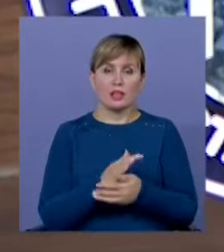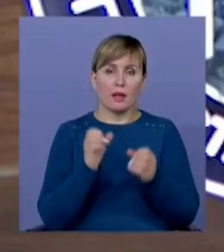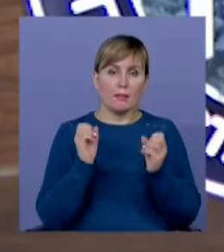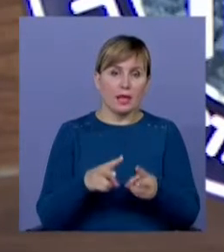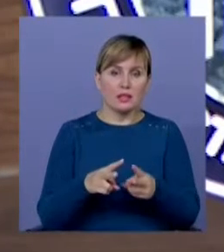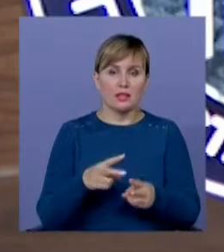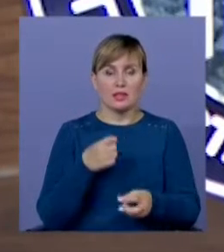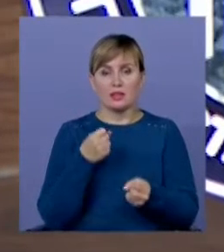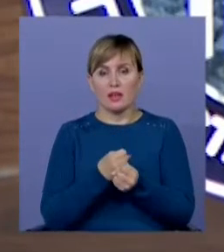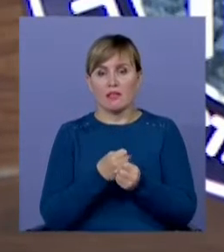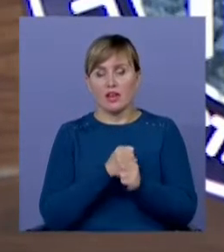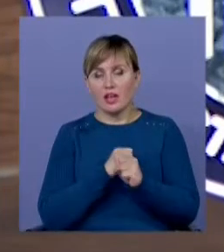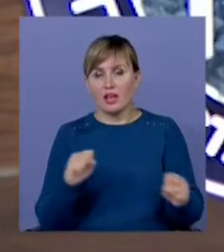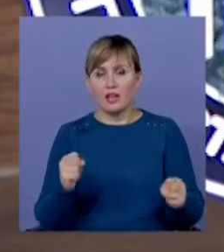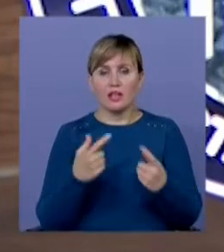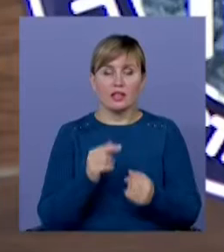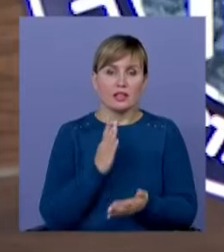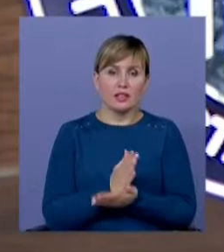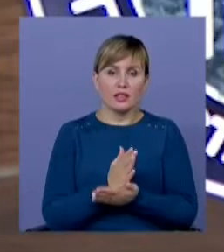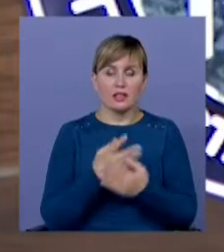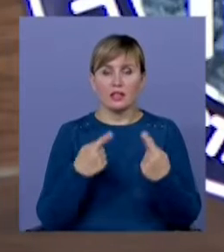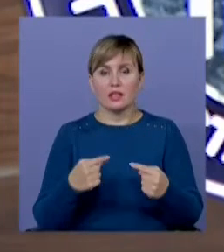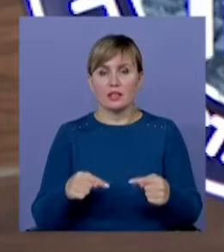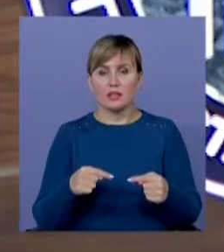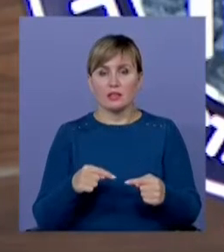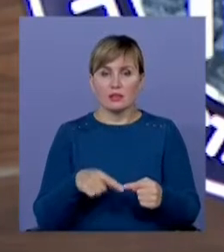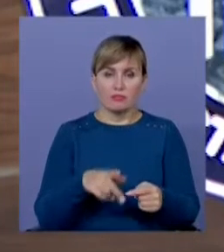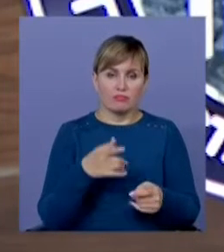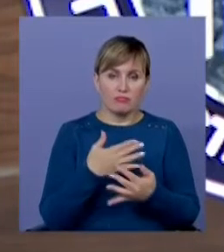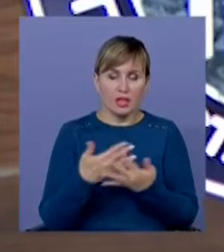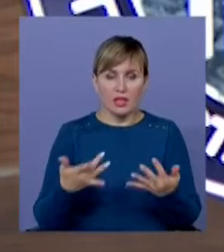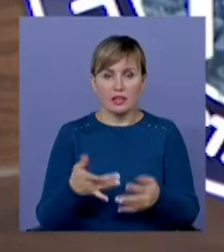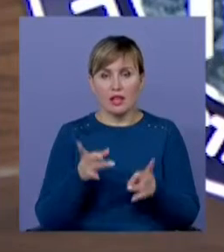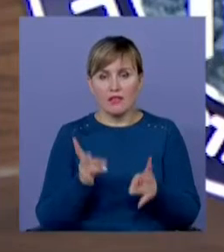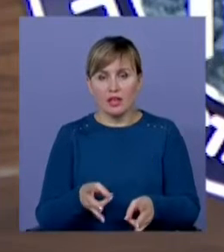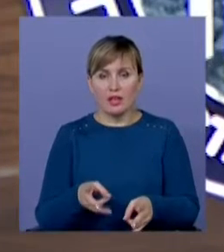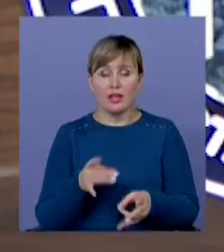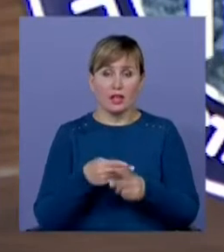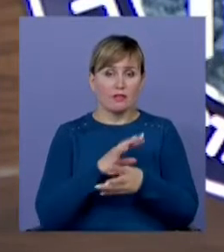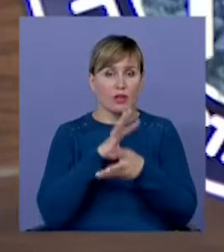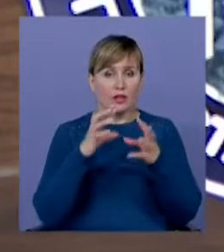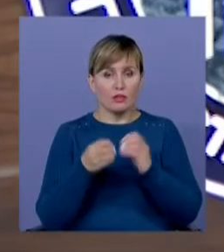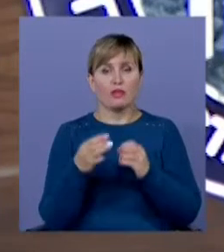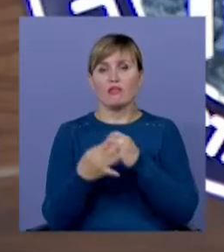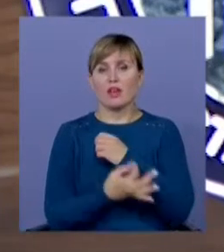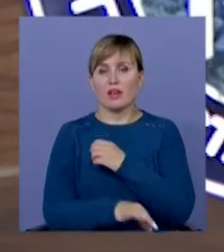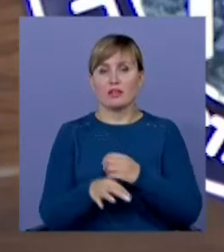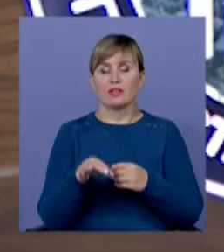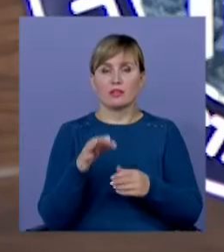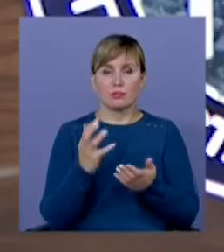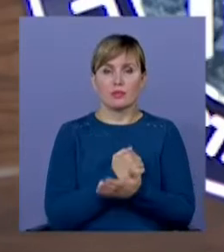аварии, где есть на данный момент образовавшиеся аварии. Конечно, это все анализируется и в конце потом